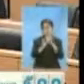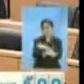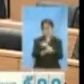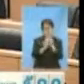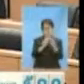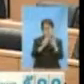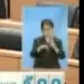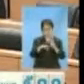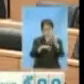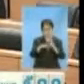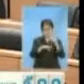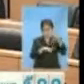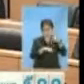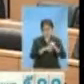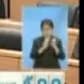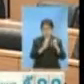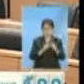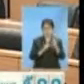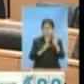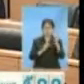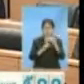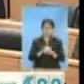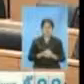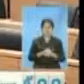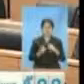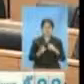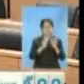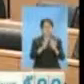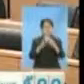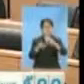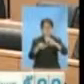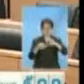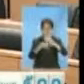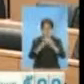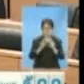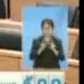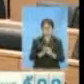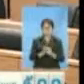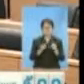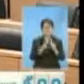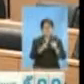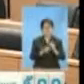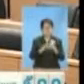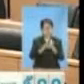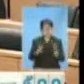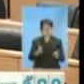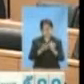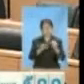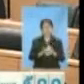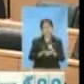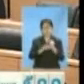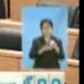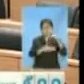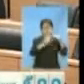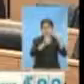ากจะฝากท่านกรรมการว่าช่วยให้การท่องเที่ยวให้พัฒนาช่วยสนับสนุนนะครับให้การท่องเ